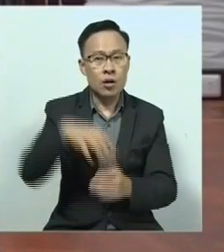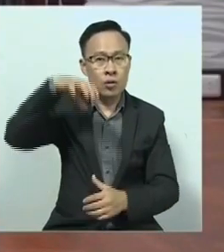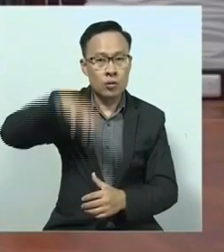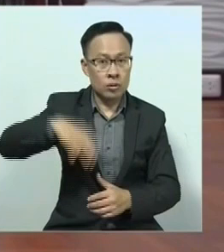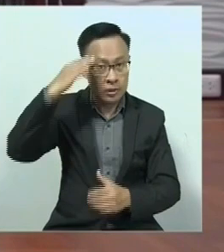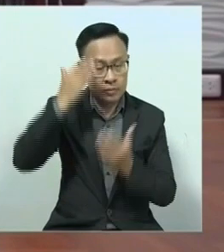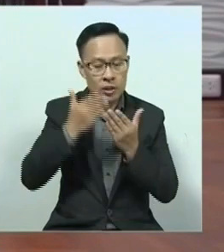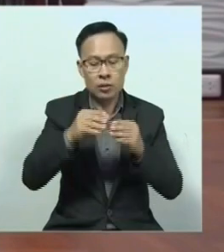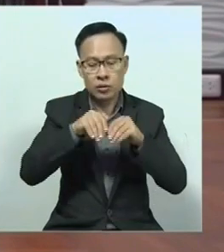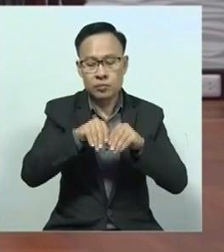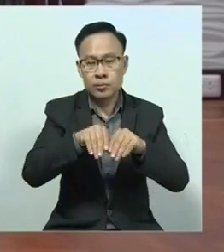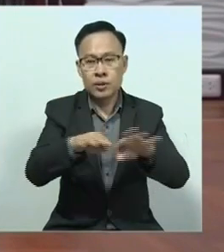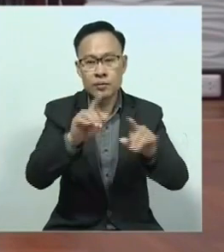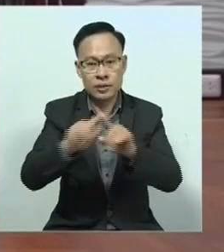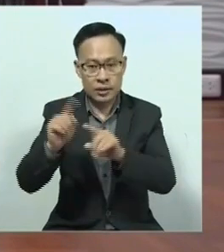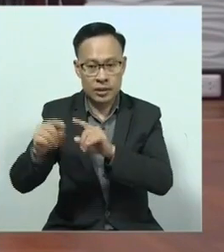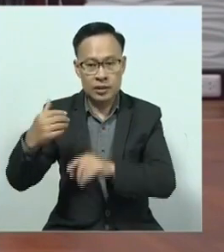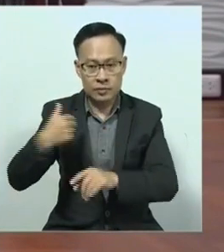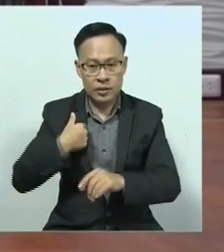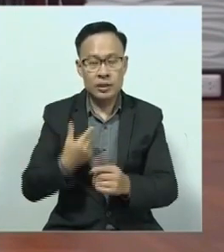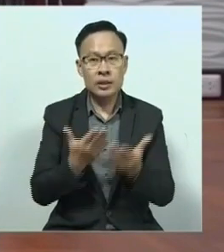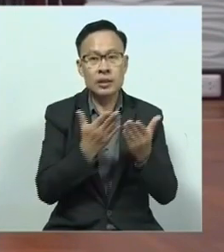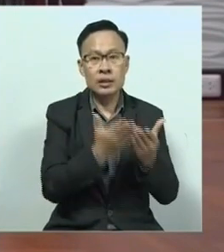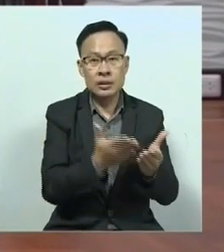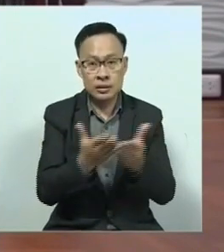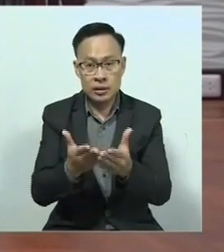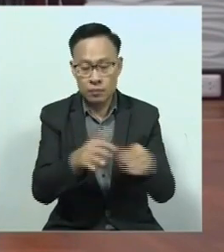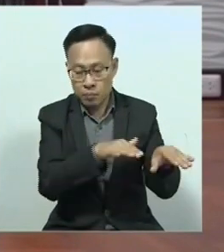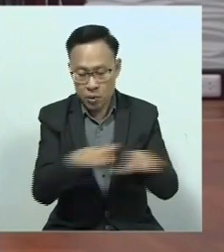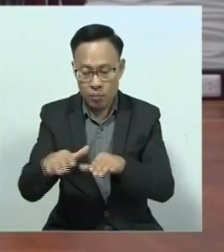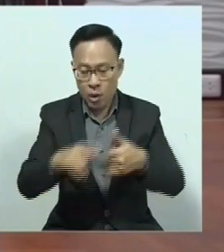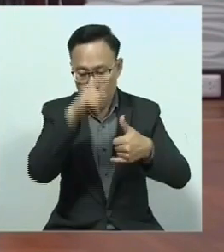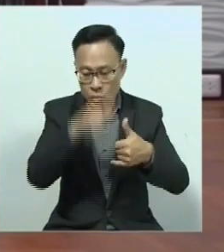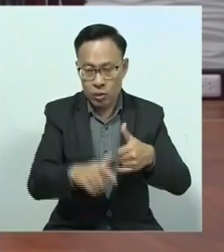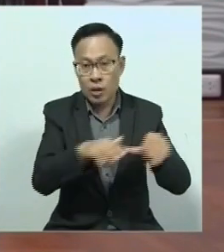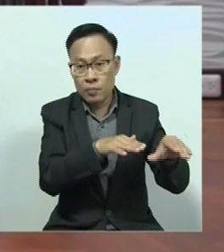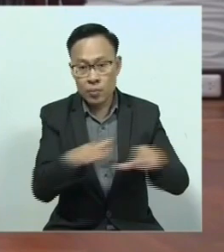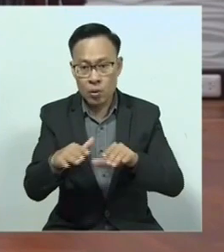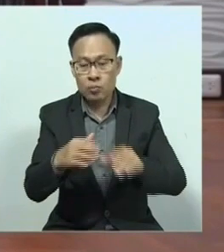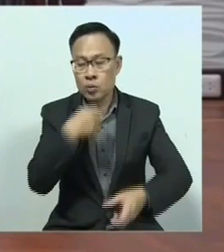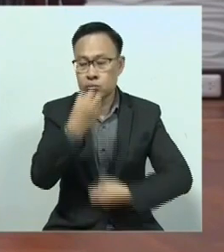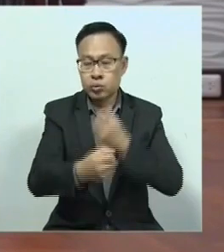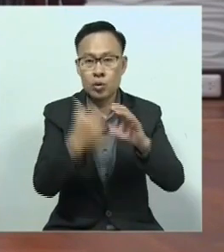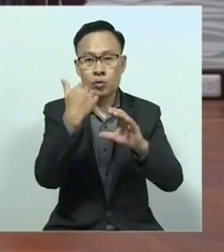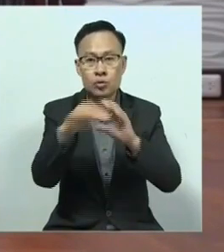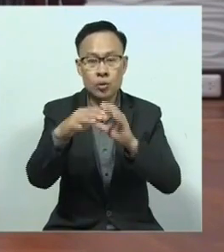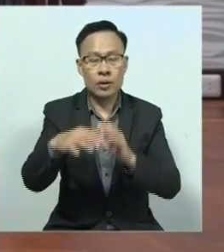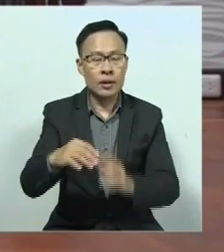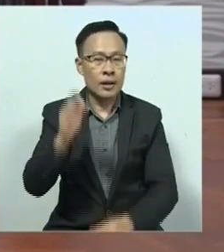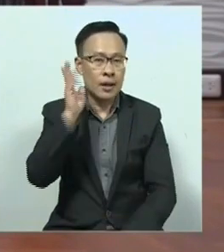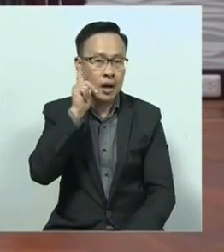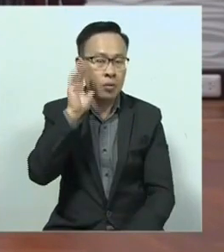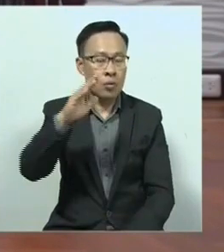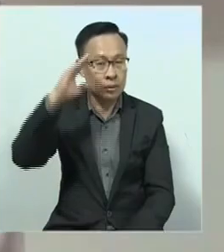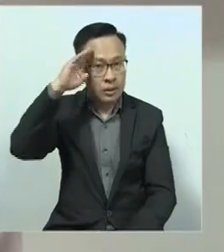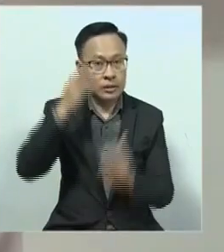ลาอันสมควรก็ทั้งเรื่องเรือพร้อมอย่างไรคนยังไงเราก็จะเอาไปติดตามข่าวสารจากกองทัพเรือผม